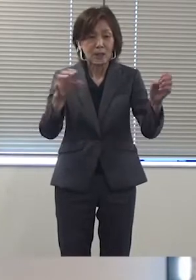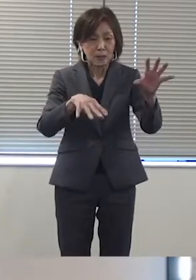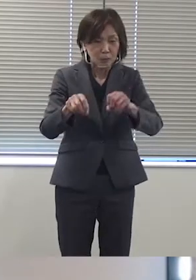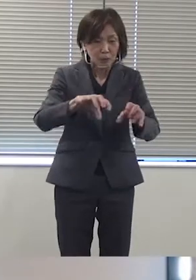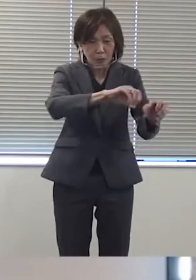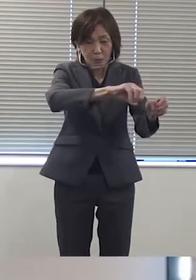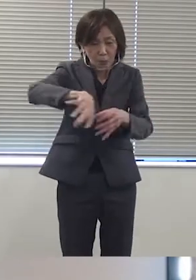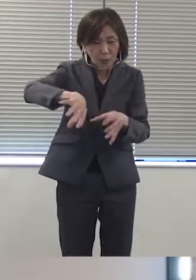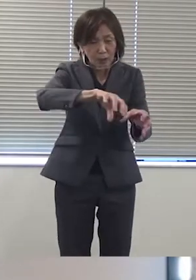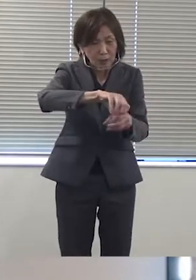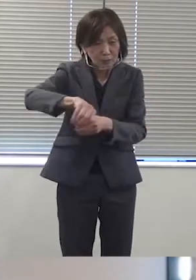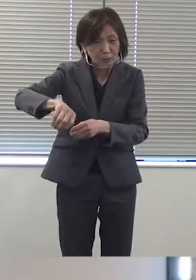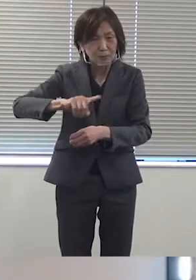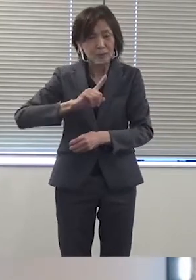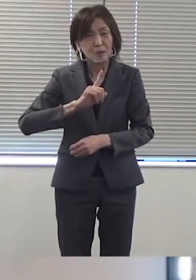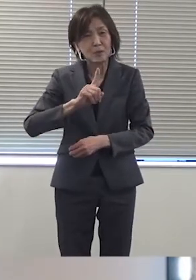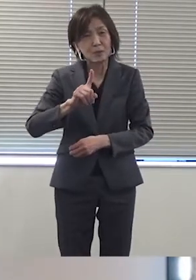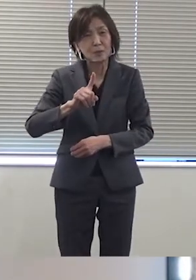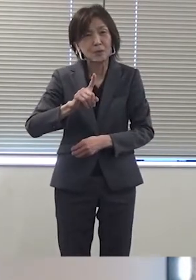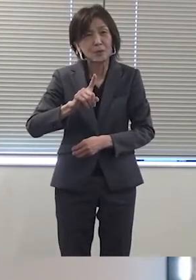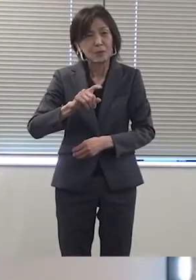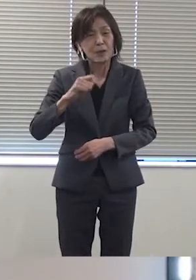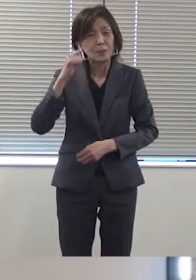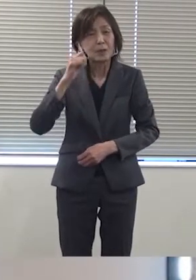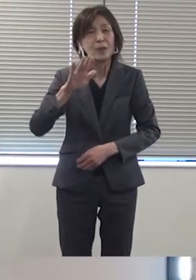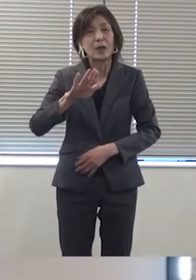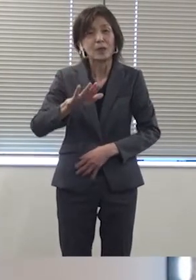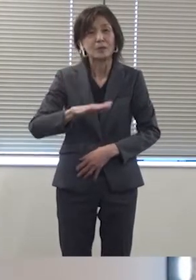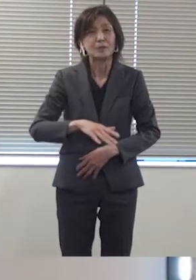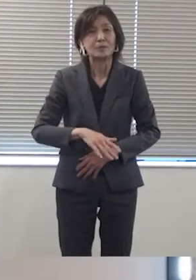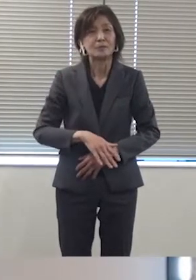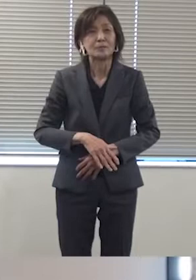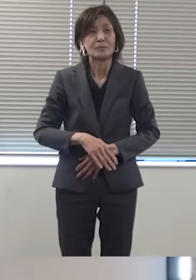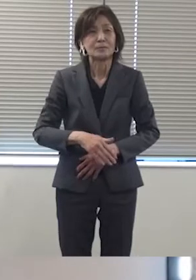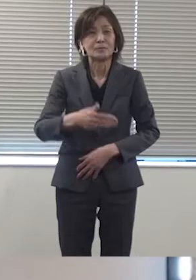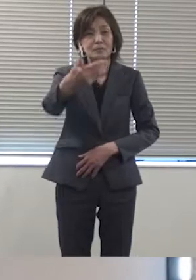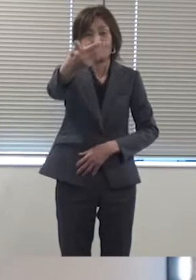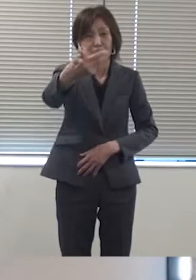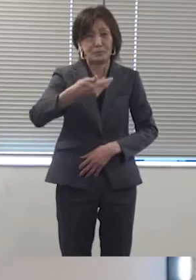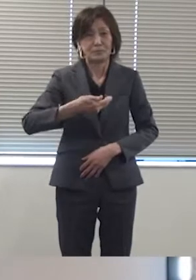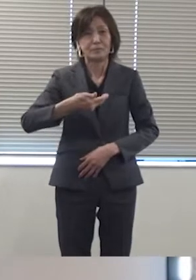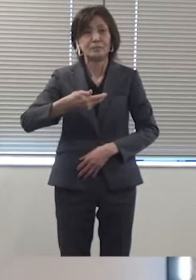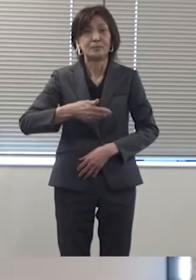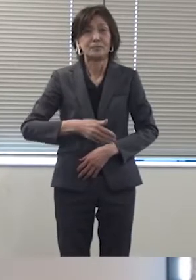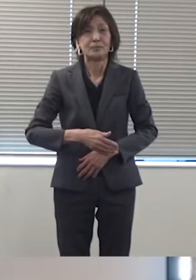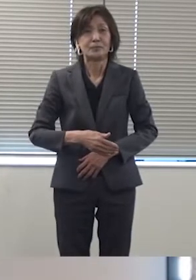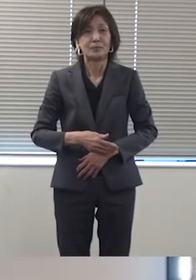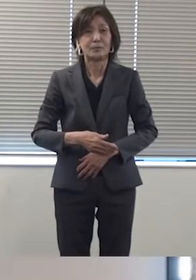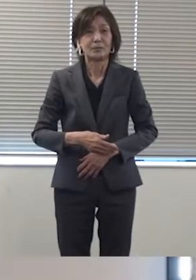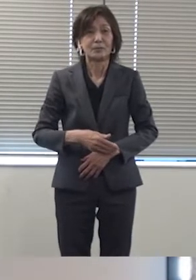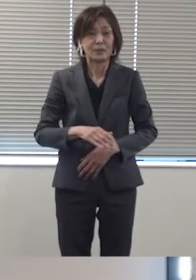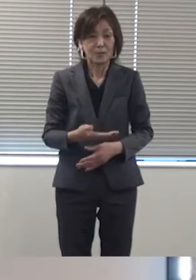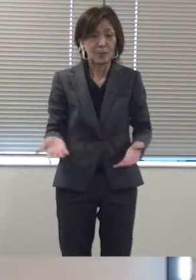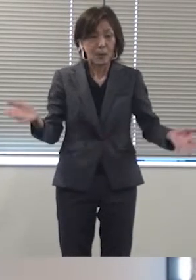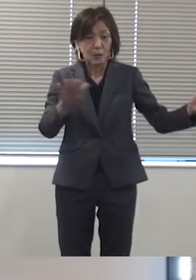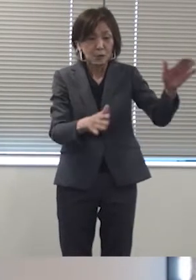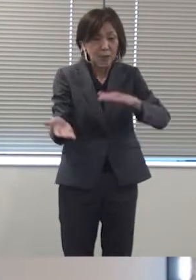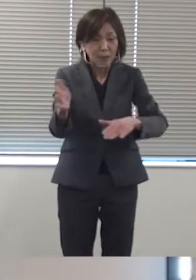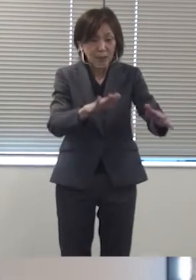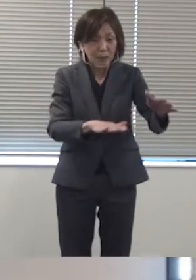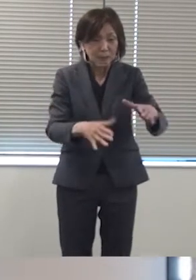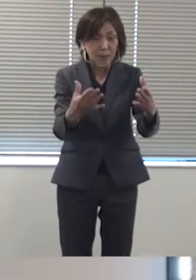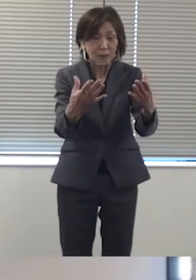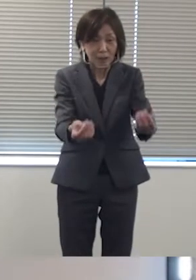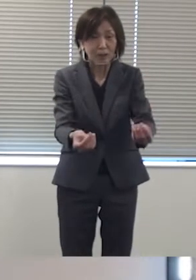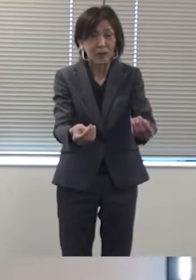要は、無体をして埋めて込んでしまうで、わからんしたから、それが流れるという話で、まあ、やりが